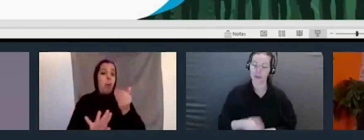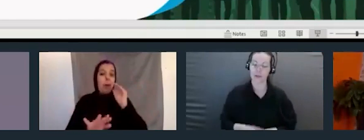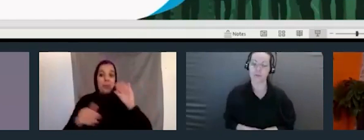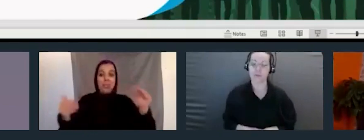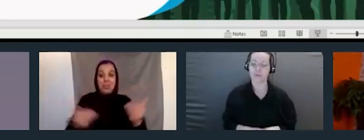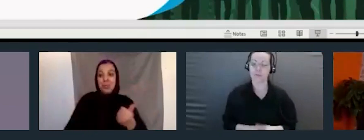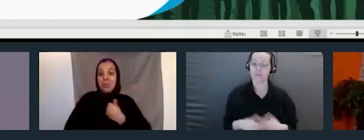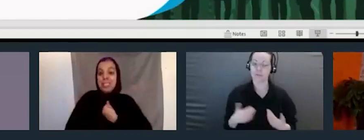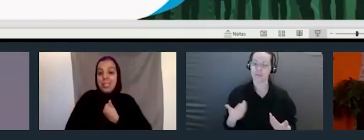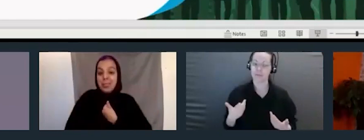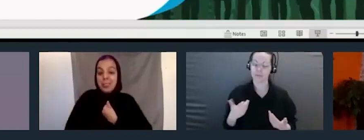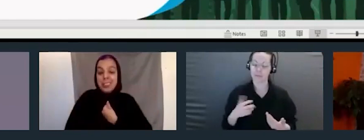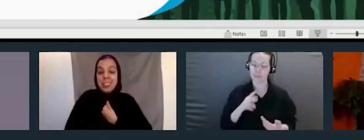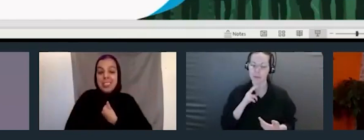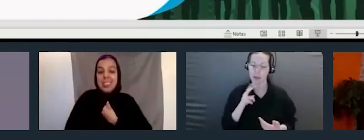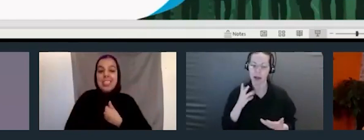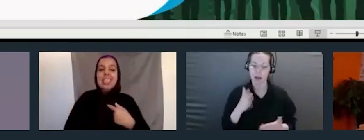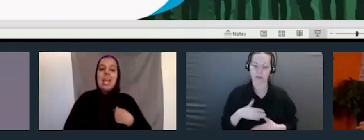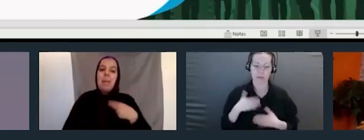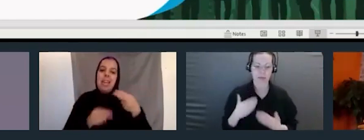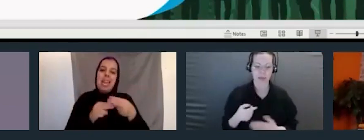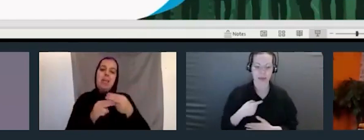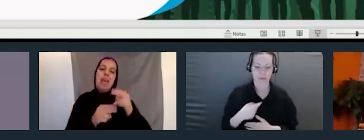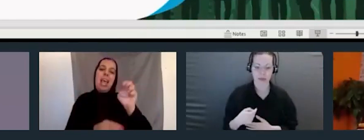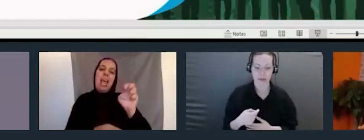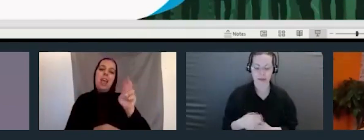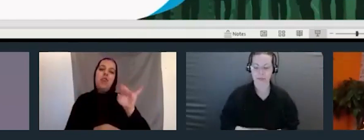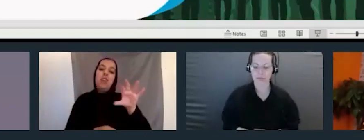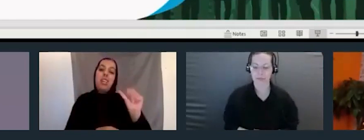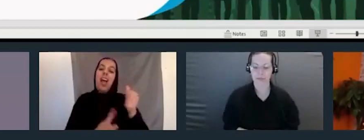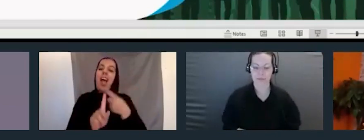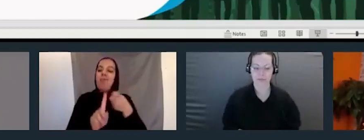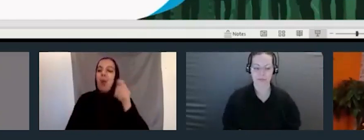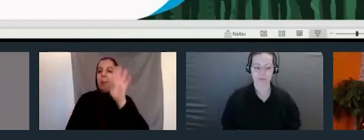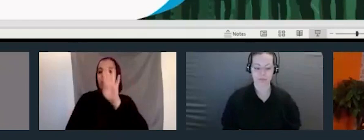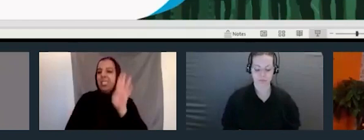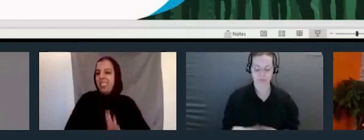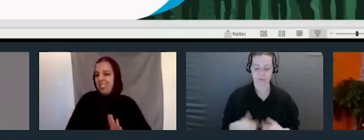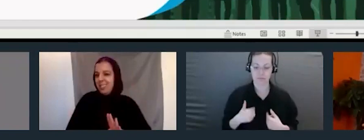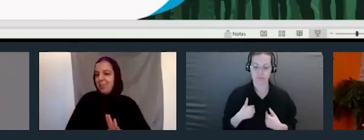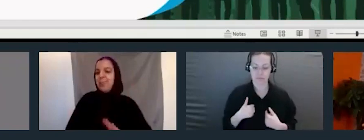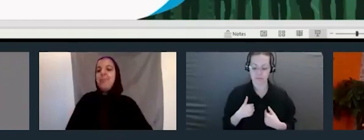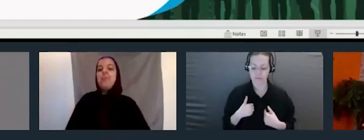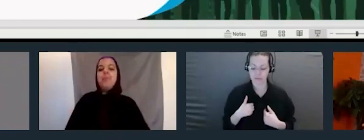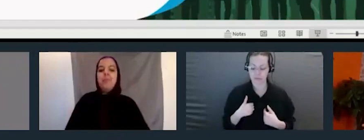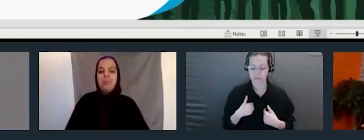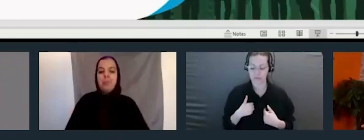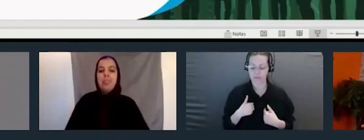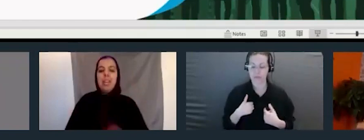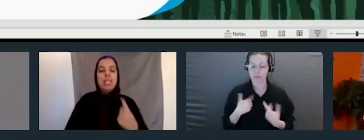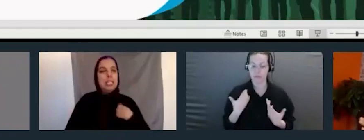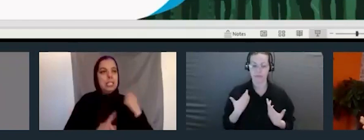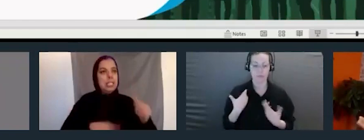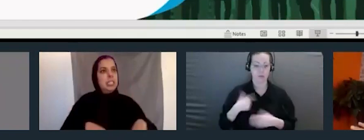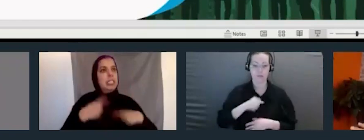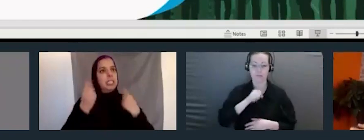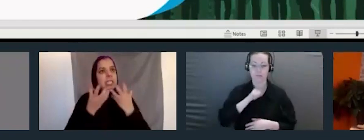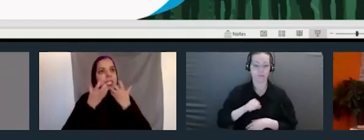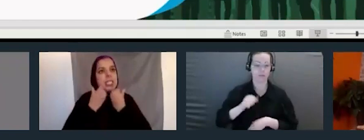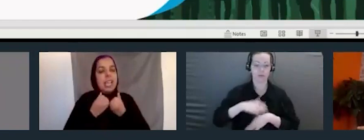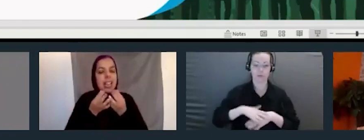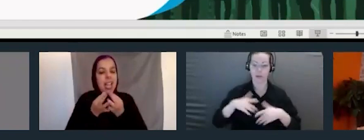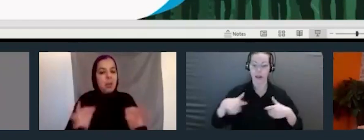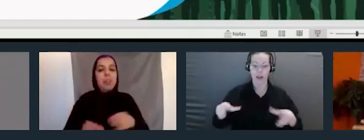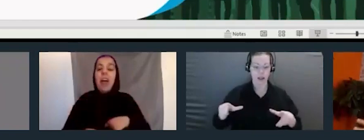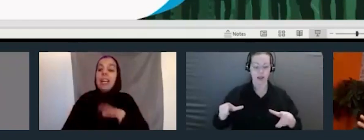Je m'appelle Erika, je viens du Brésil. Et les langues me passionnent. Je parle 5 langues. Et la raison pour